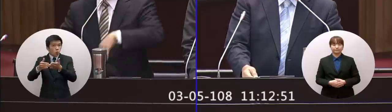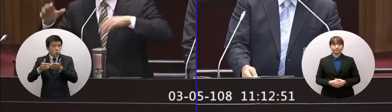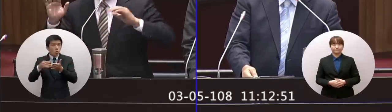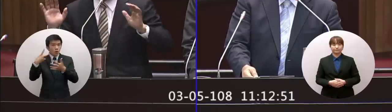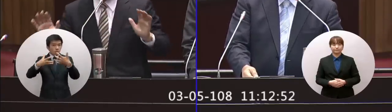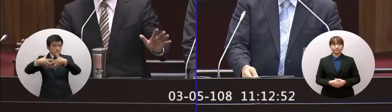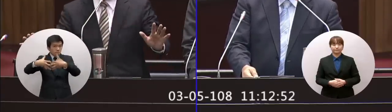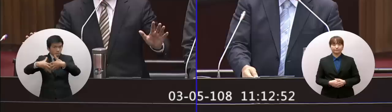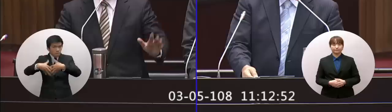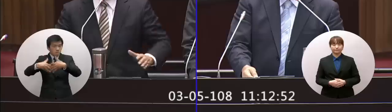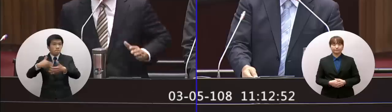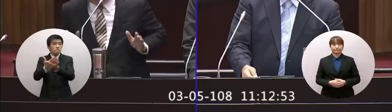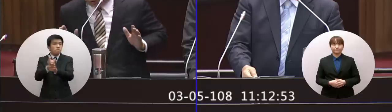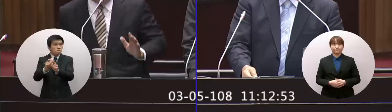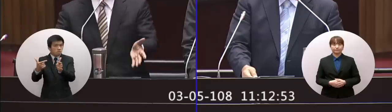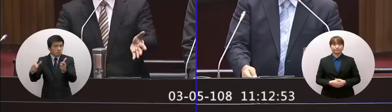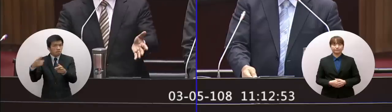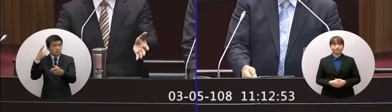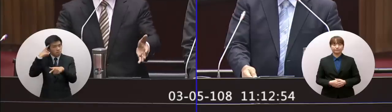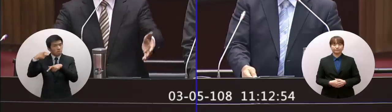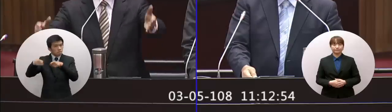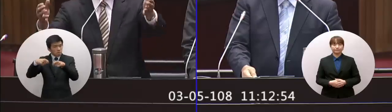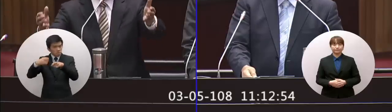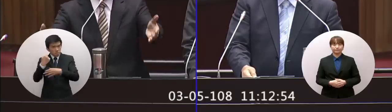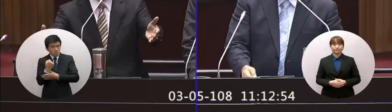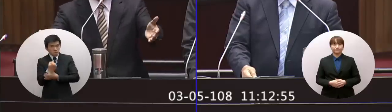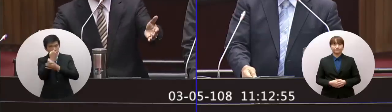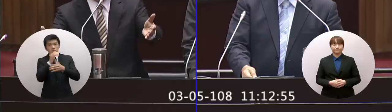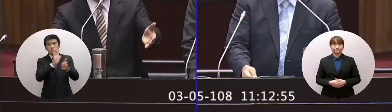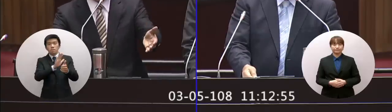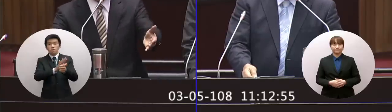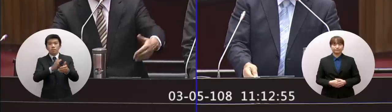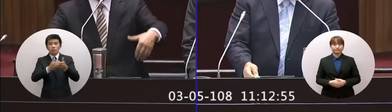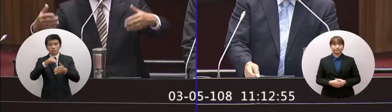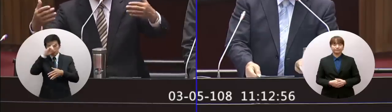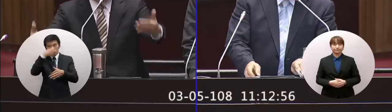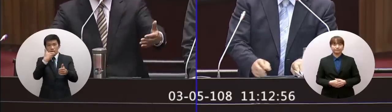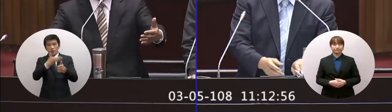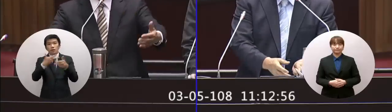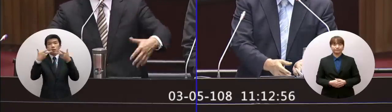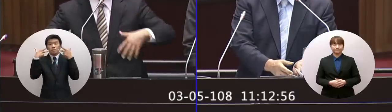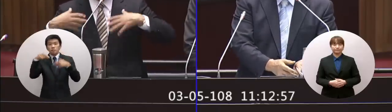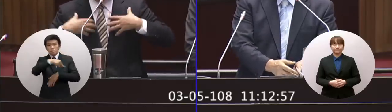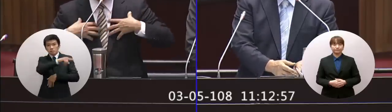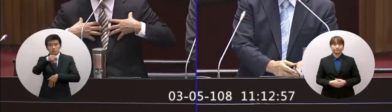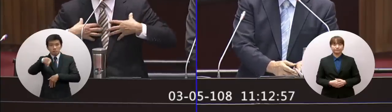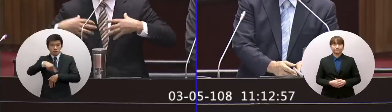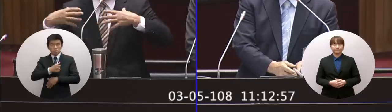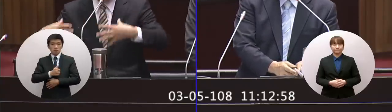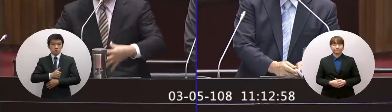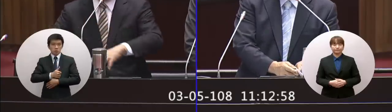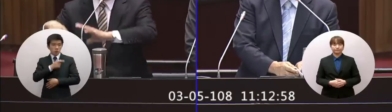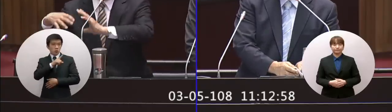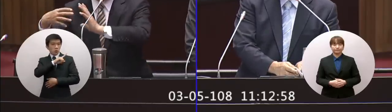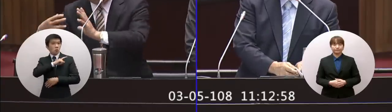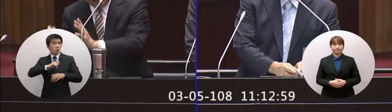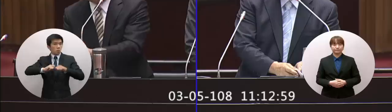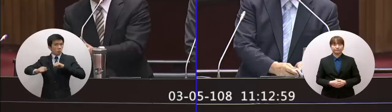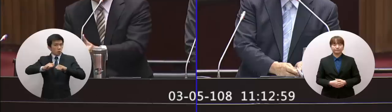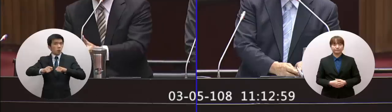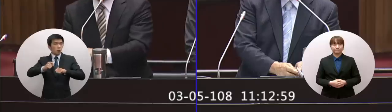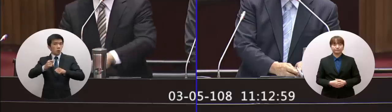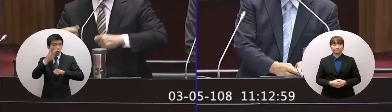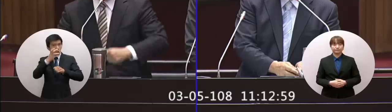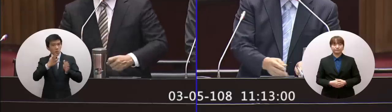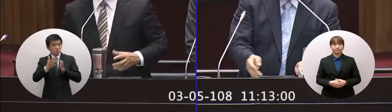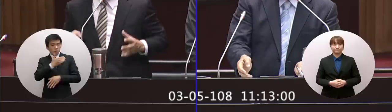具，包括各方面全力支持，让原住民族不但真正营运管理这一块